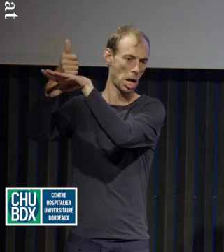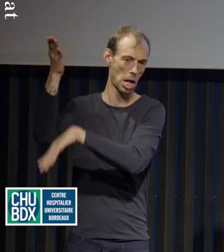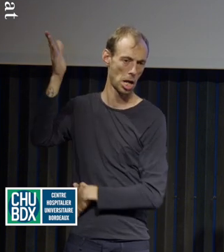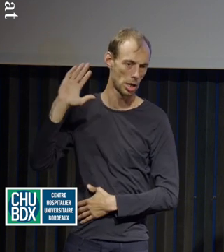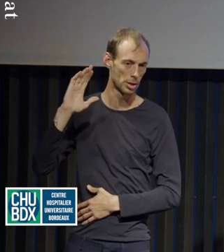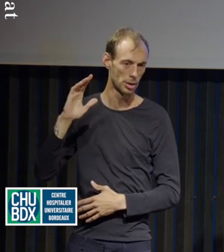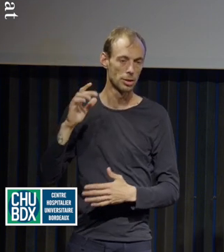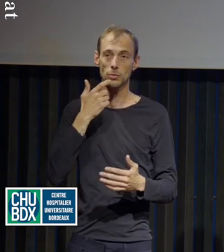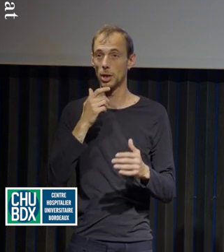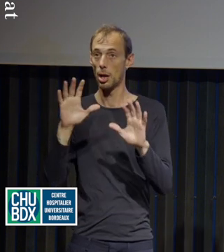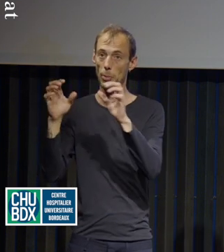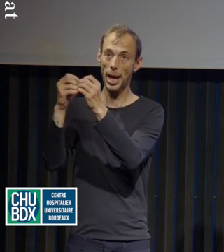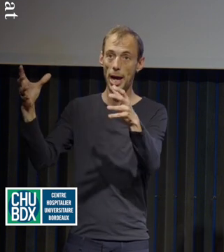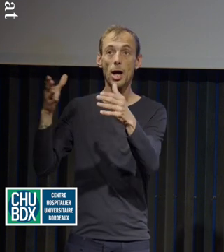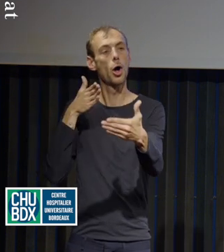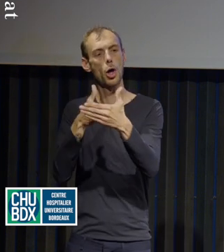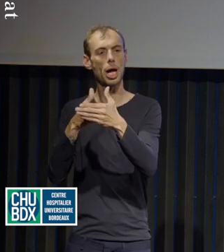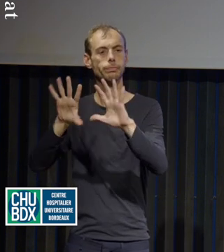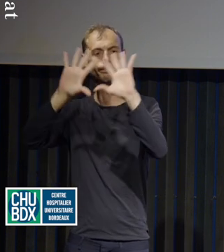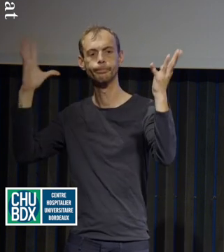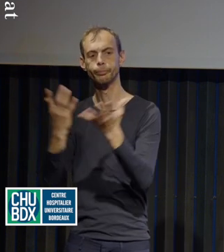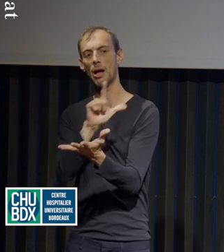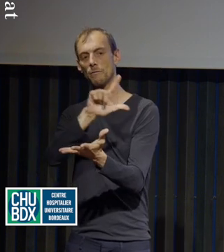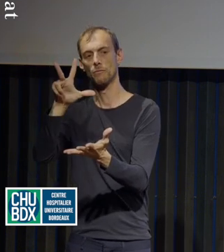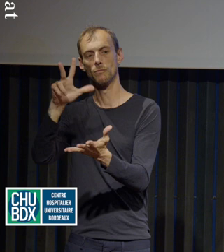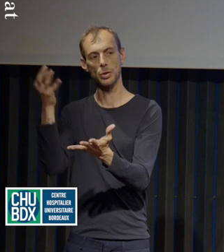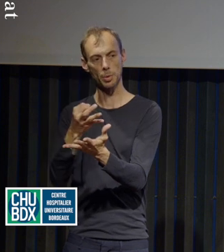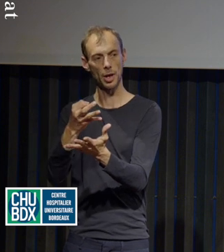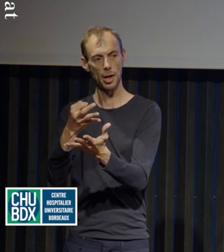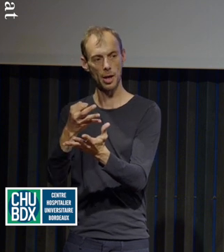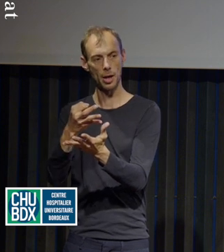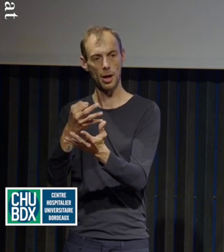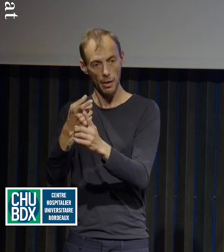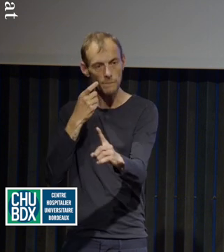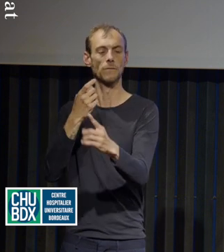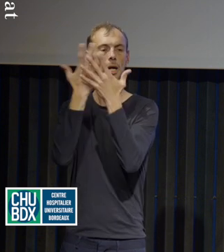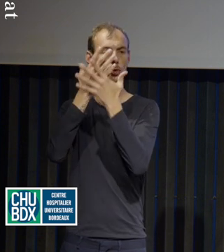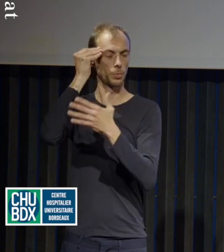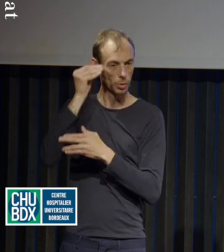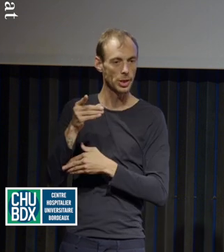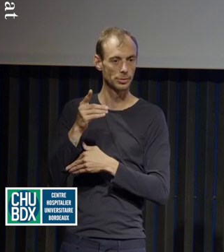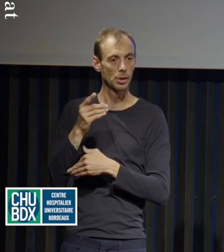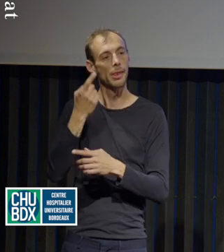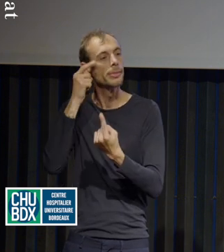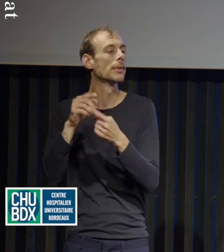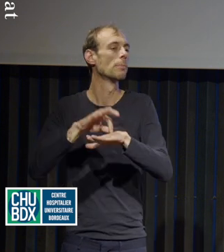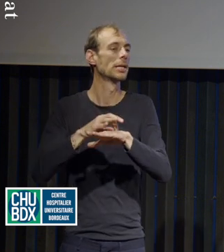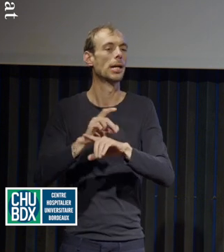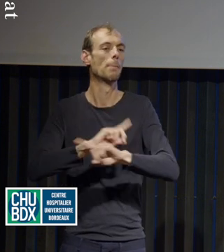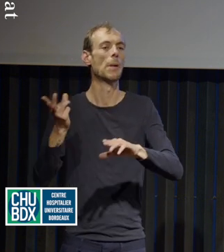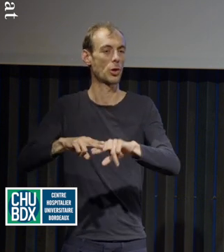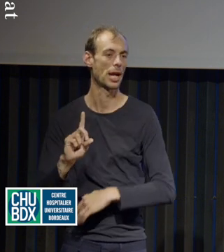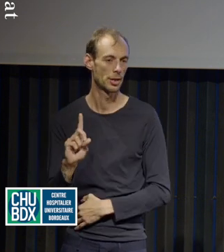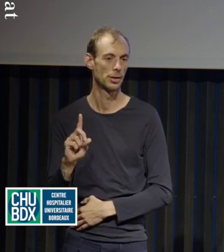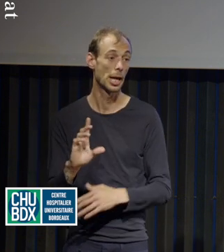de 23% du handicap de l'ensemble des maladies non mortelles et, comme on l'a vu, avec en tête de liste les